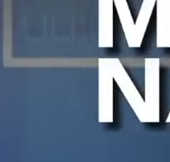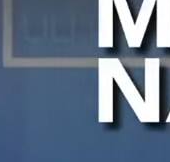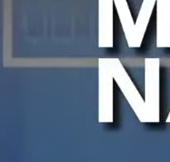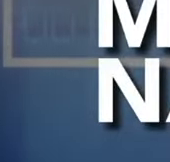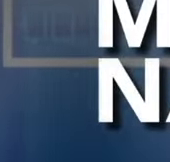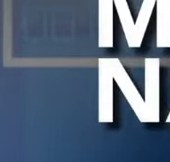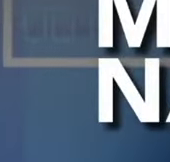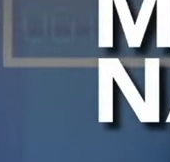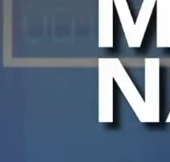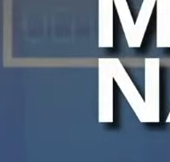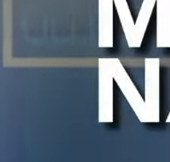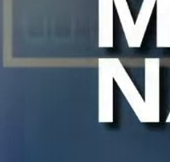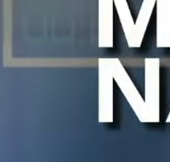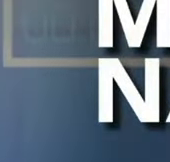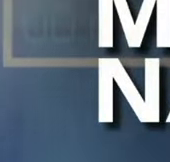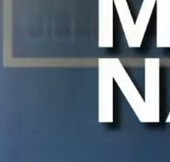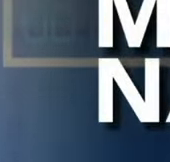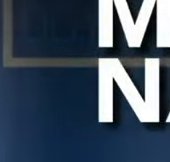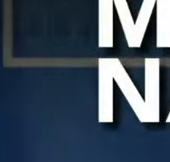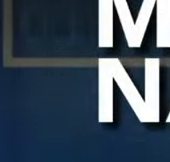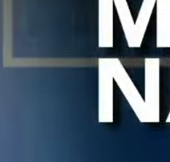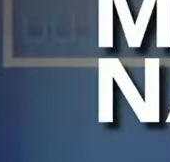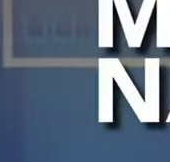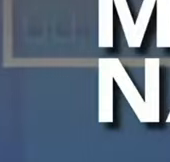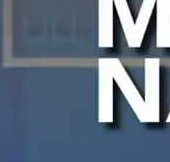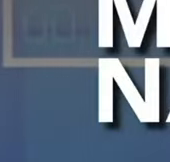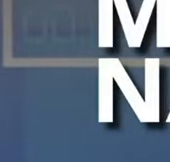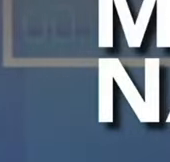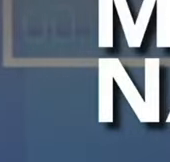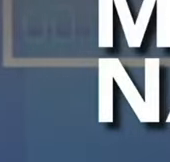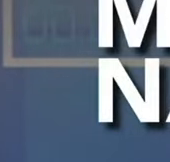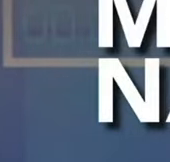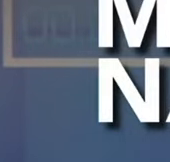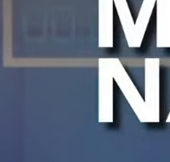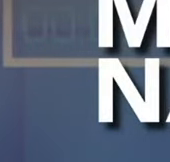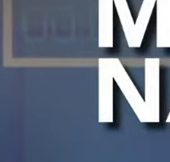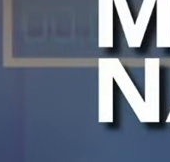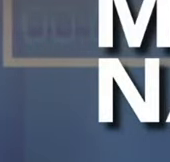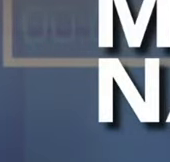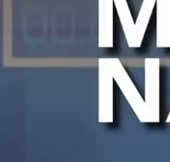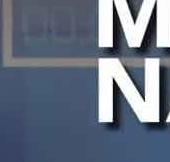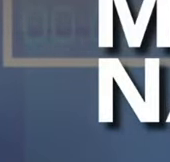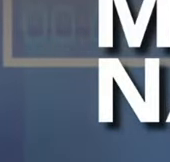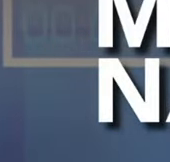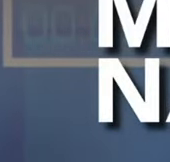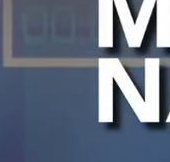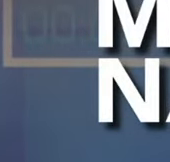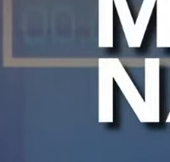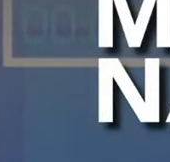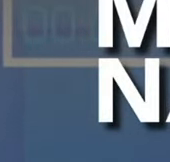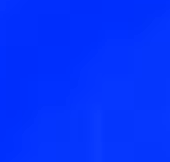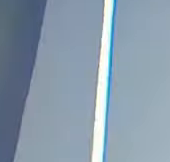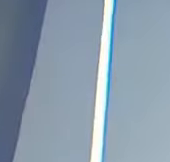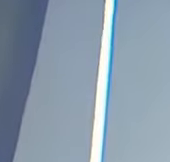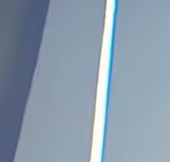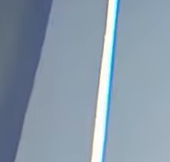At makulay na success ng isang Pinoy artist sa United Arab Emirates.